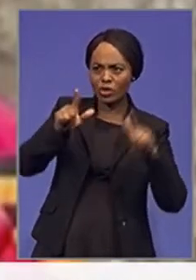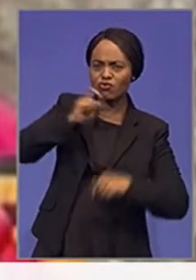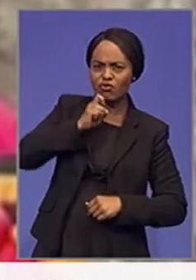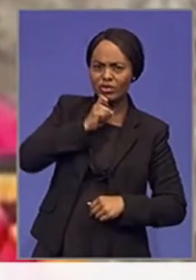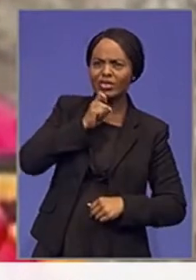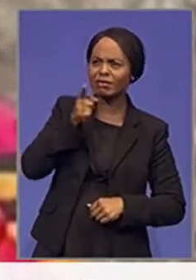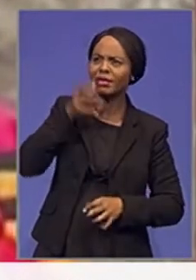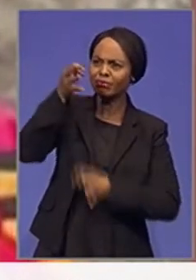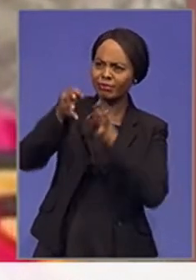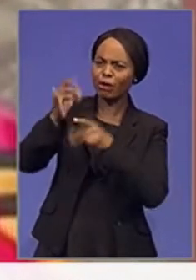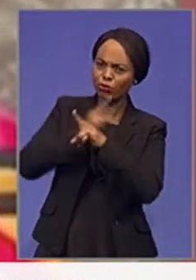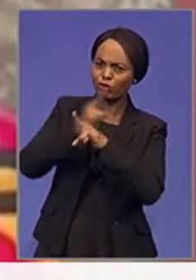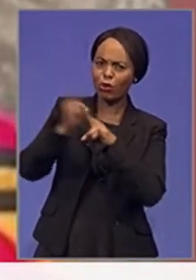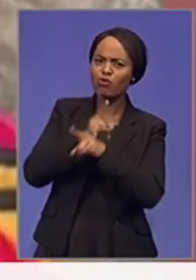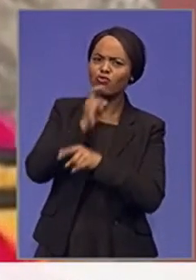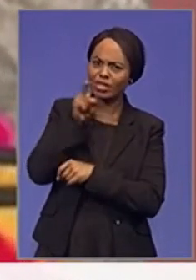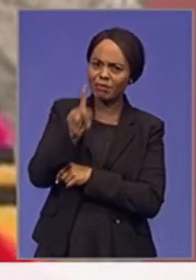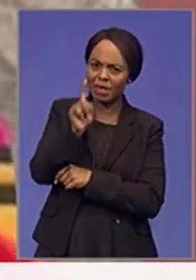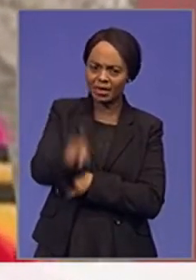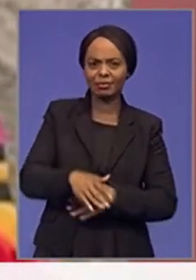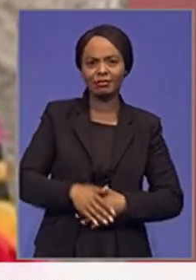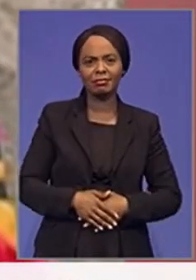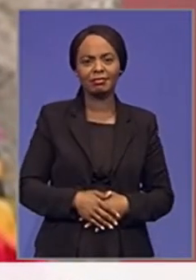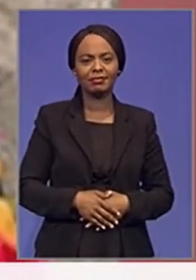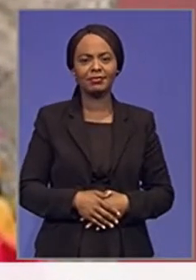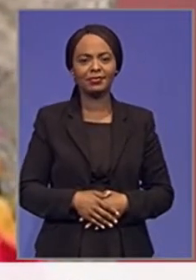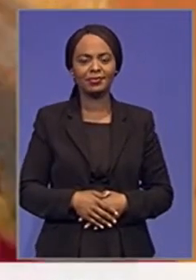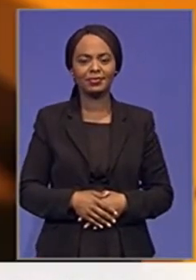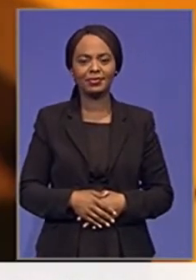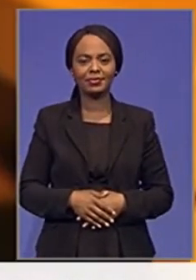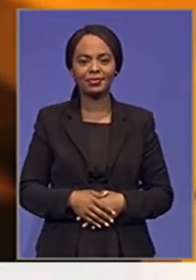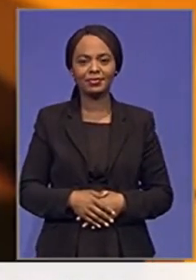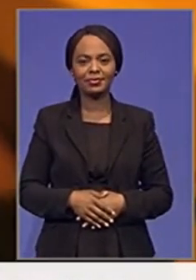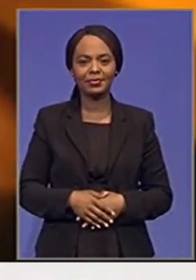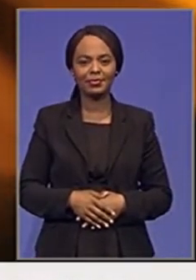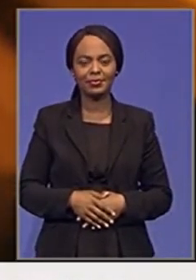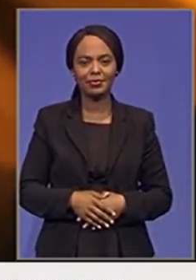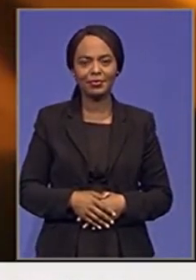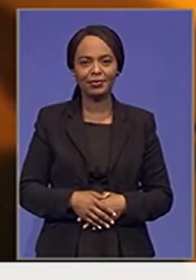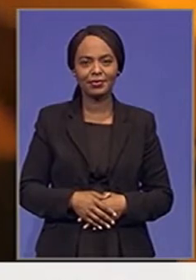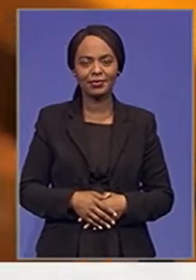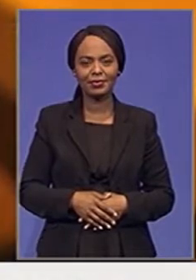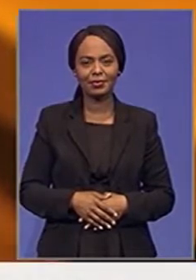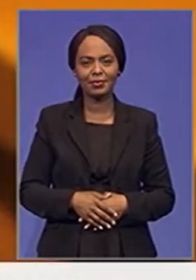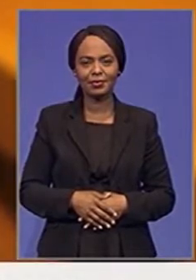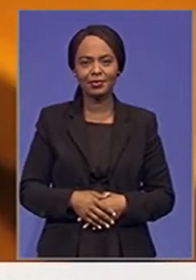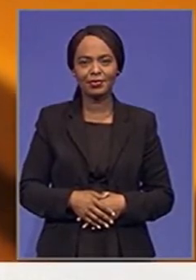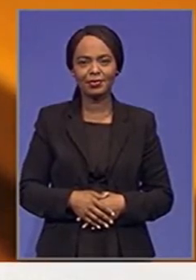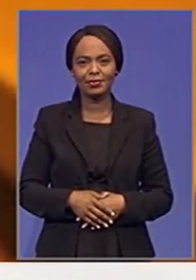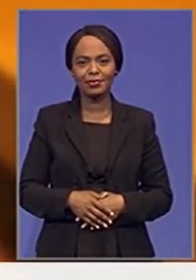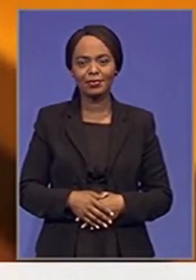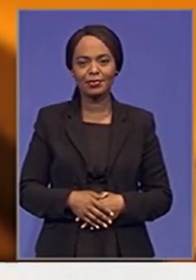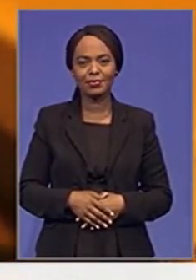o boletše Mmina Tlhantlhagane re emella ka ntle ngwe motheletše le gore motsebotse ba